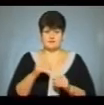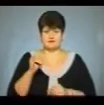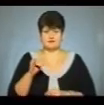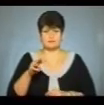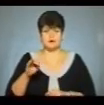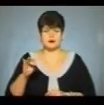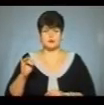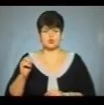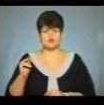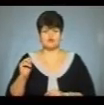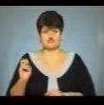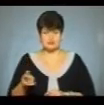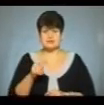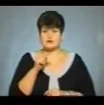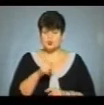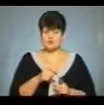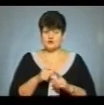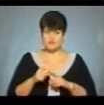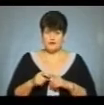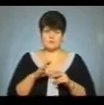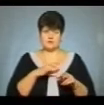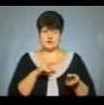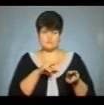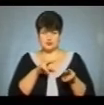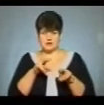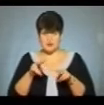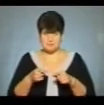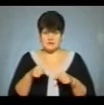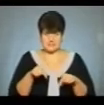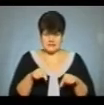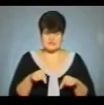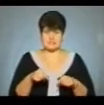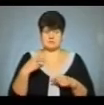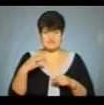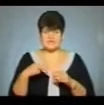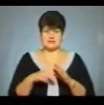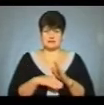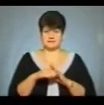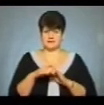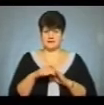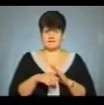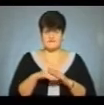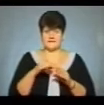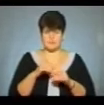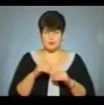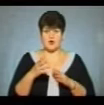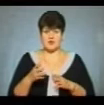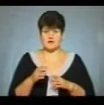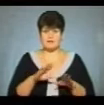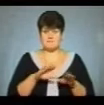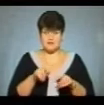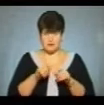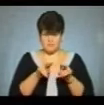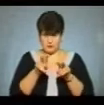Марчук. За його словами, члени коаліції були спостерігачами на цьогорічних президентських та парламентських виборах. Розповідає, після